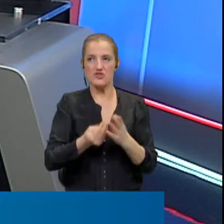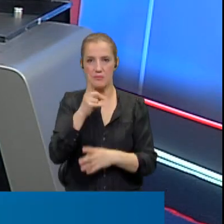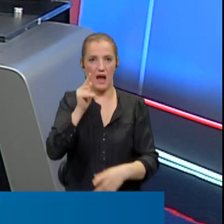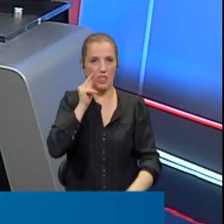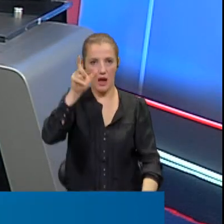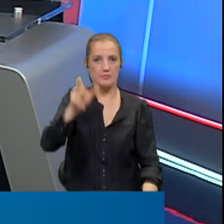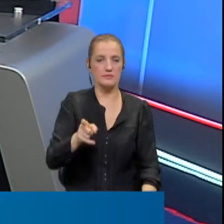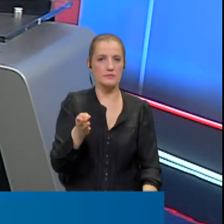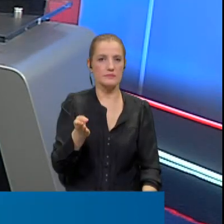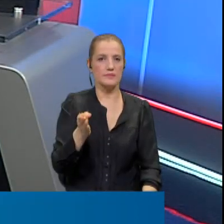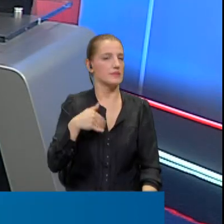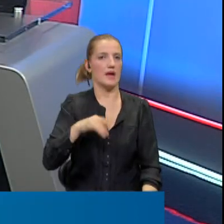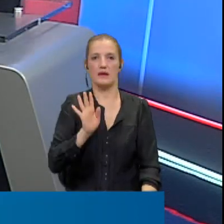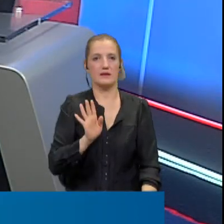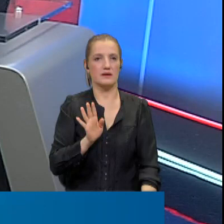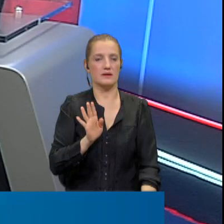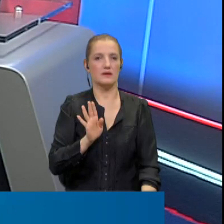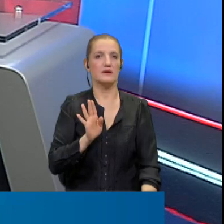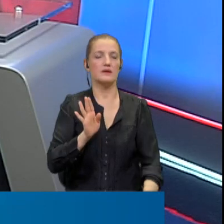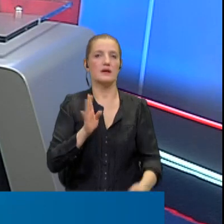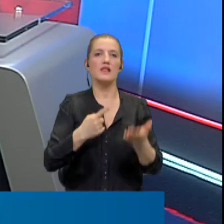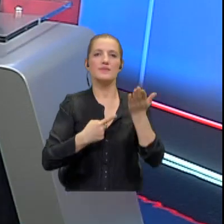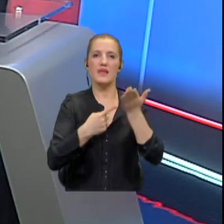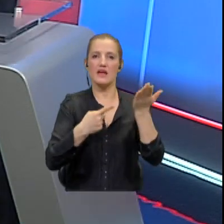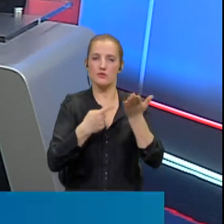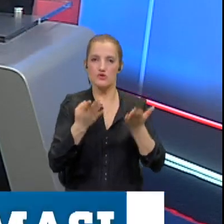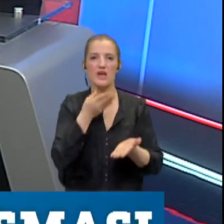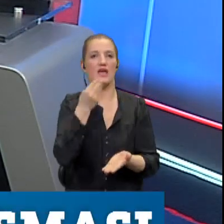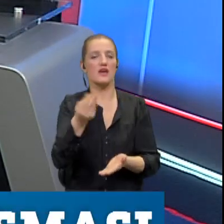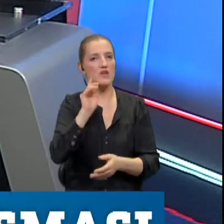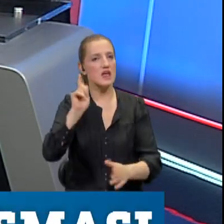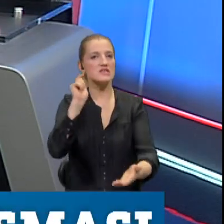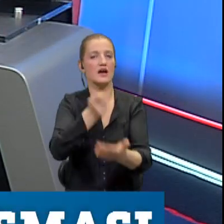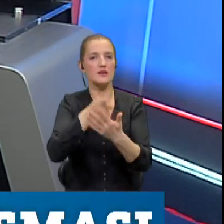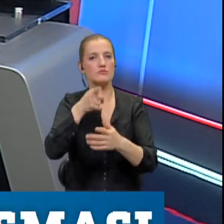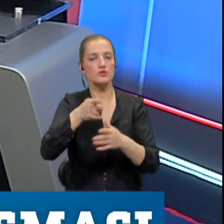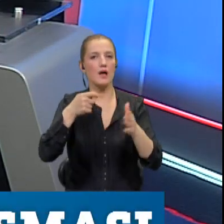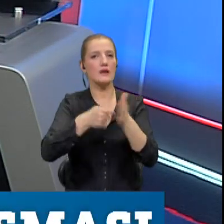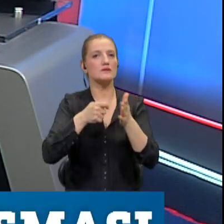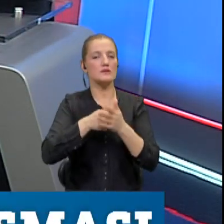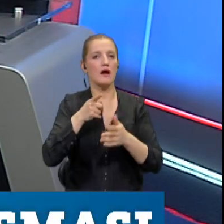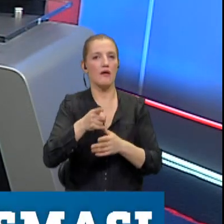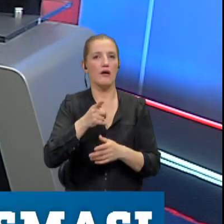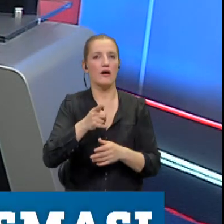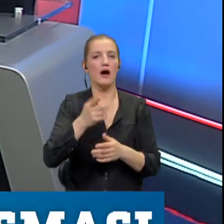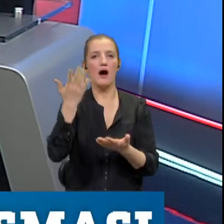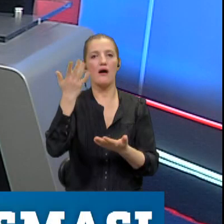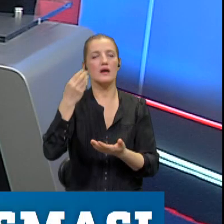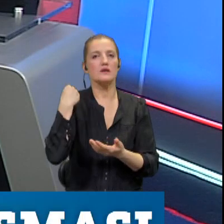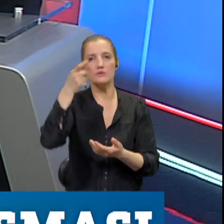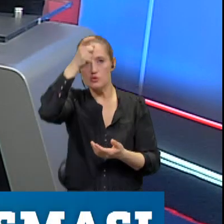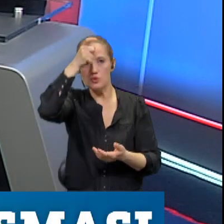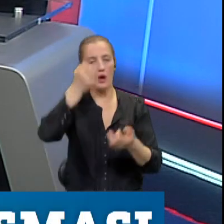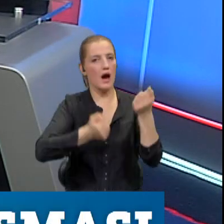bilye yani Sen ne Al ait Eda'ya gençler yatırım Bunlar üzerinden Ya ne bileyim yerli araba